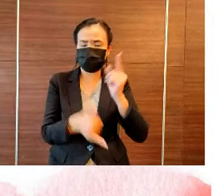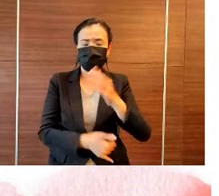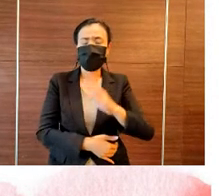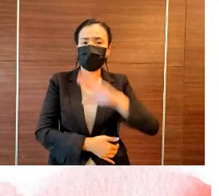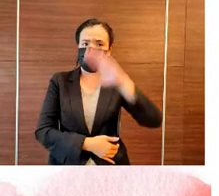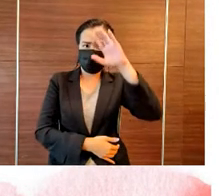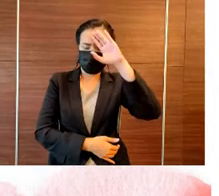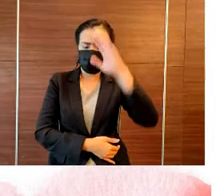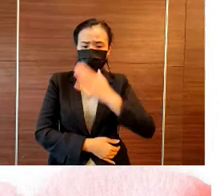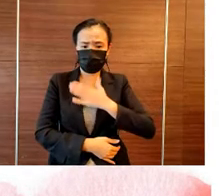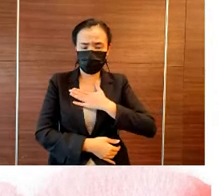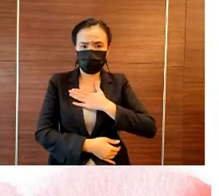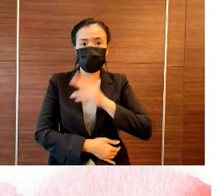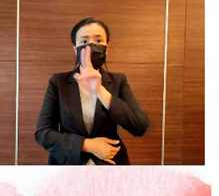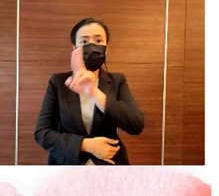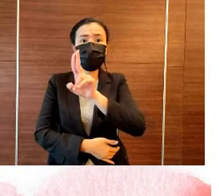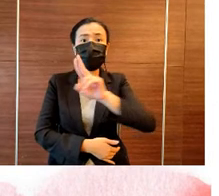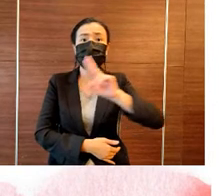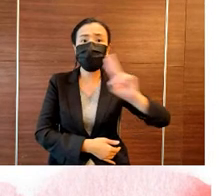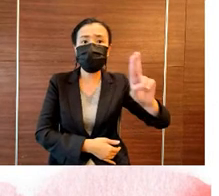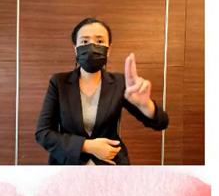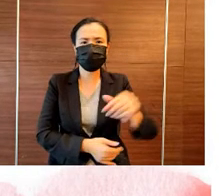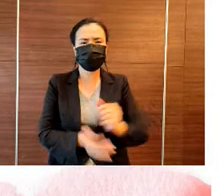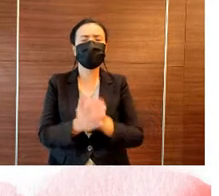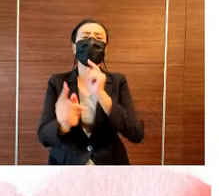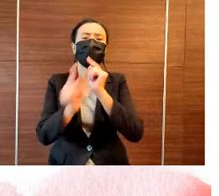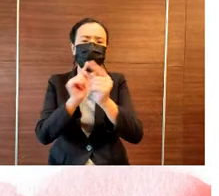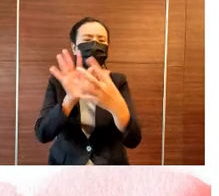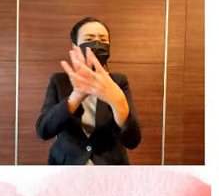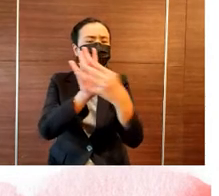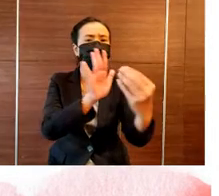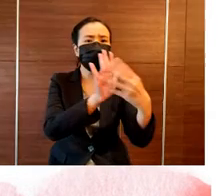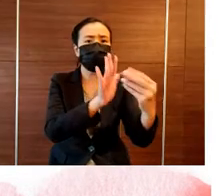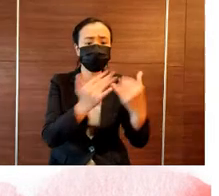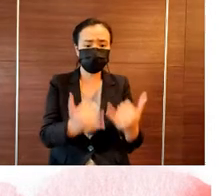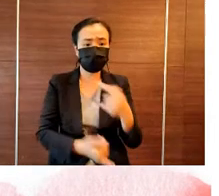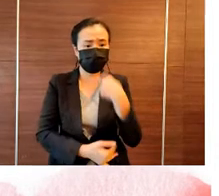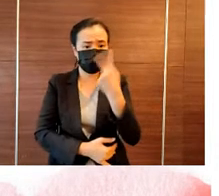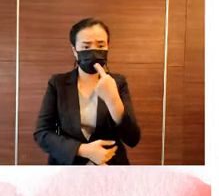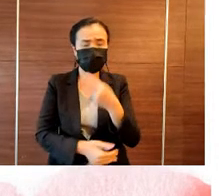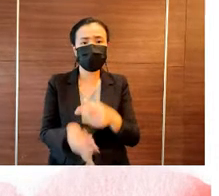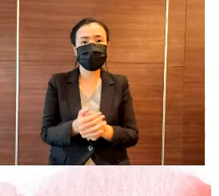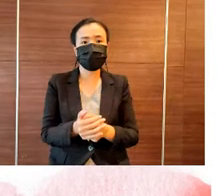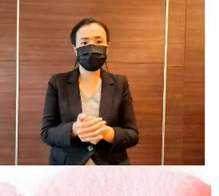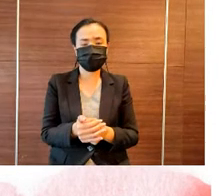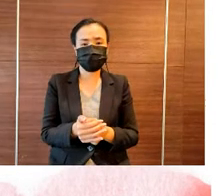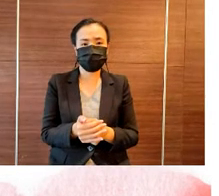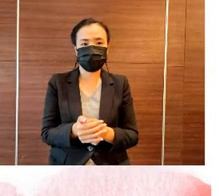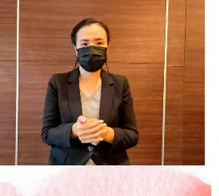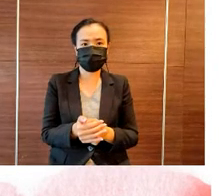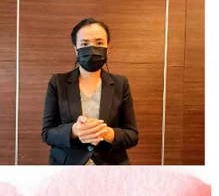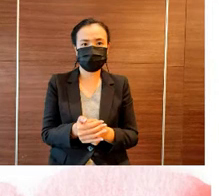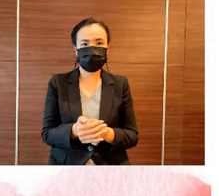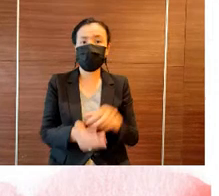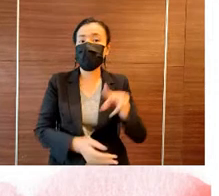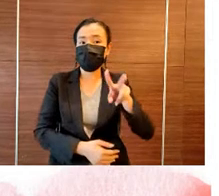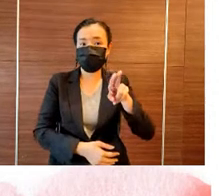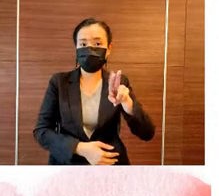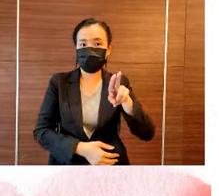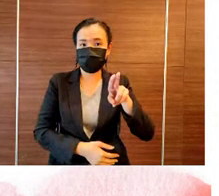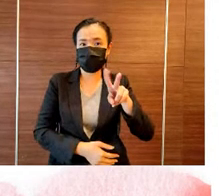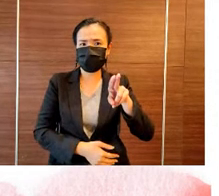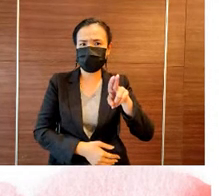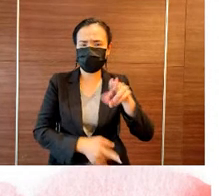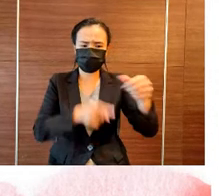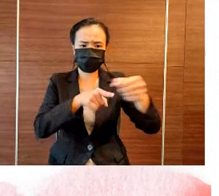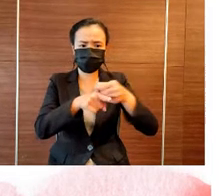ครับบอกก็เรื่องอยู่เท่ากับอยู่นะบอกก็ให้ไปคุยต่อนะเวลานี้ถ้าเผื่อจะมีเพศสัมพันธ์กับคู่ของตัวเองนะครับไม่ต้อง